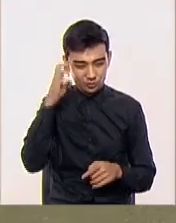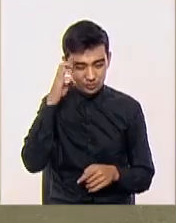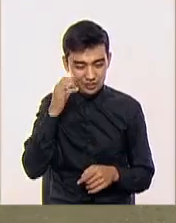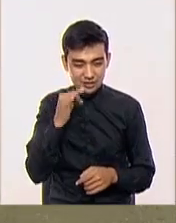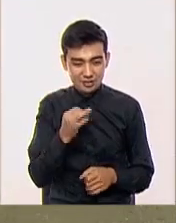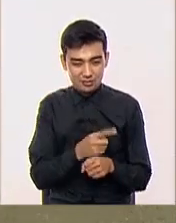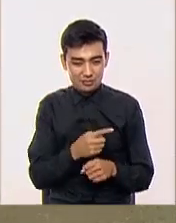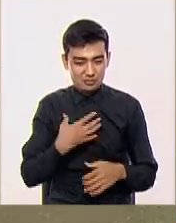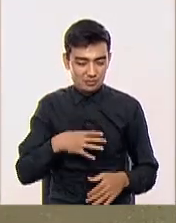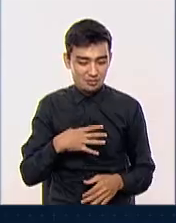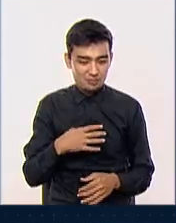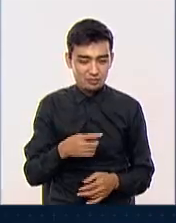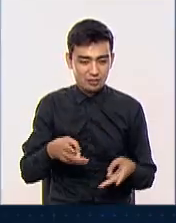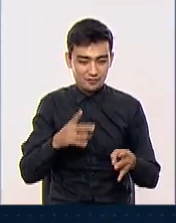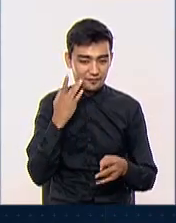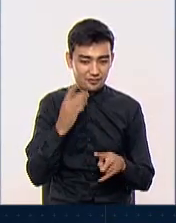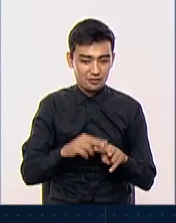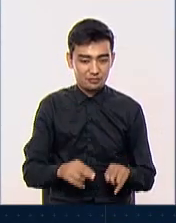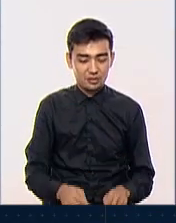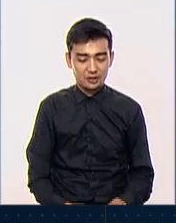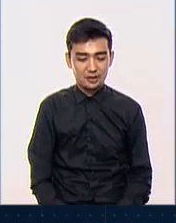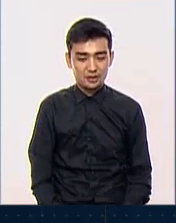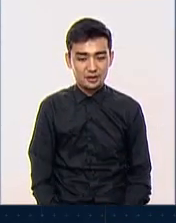масло объемы экспорта остались прежними